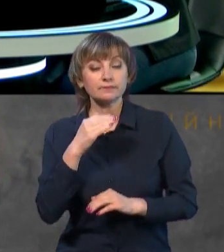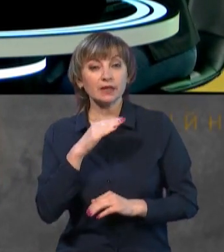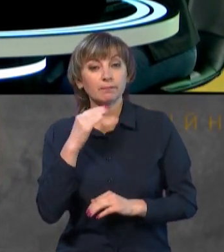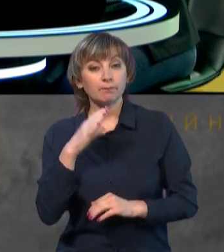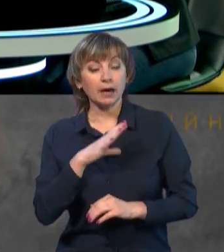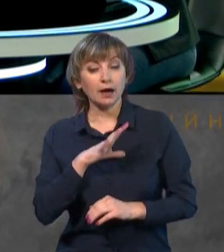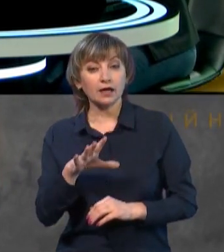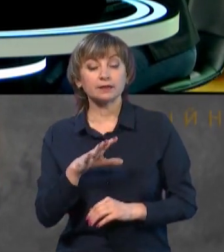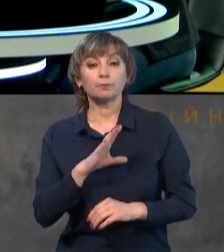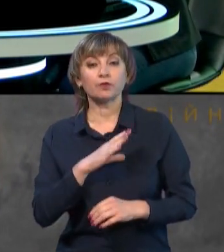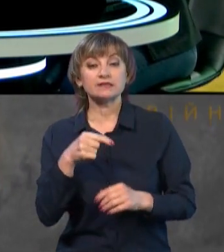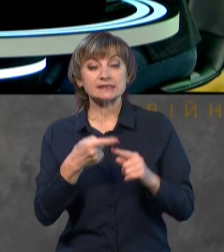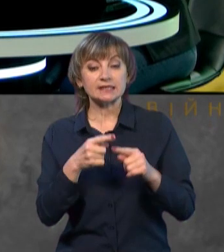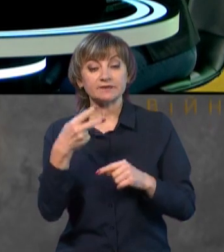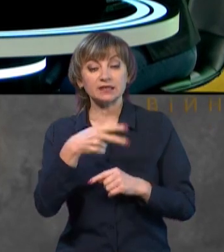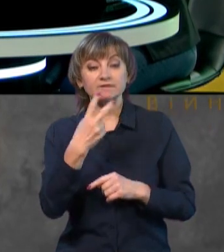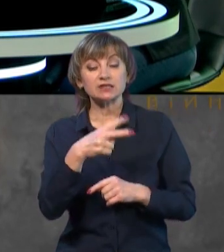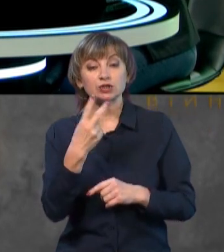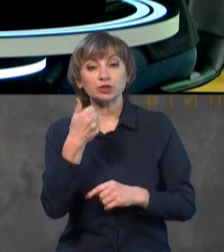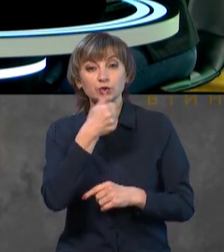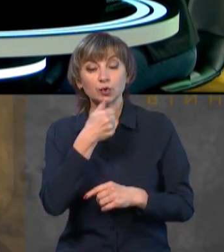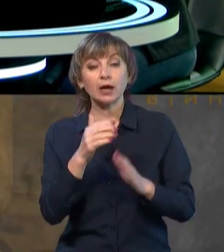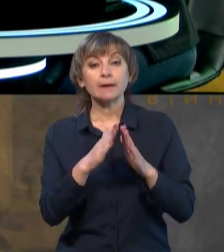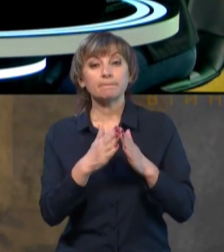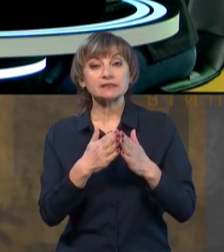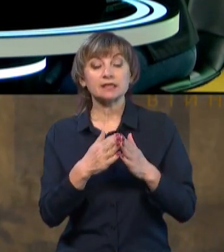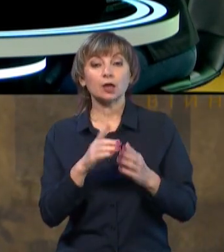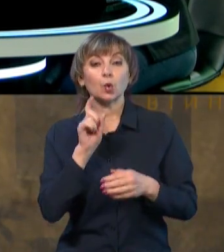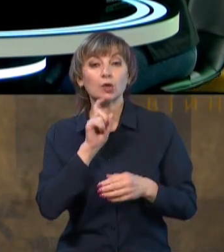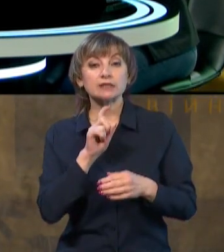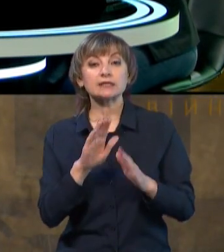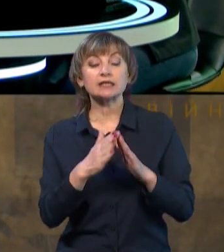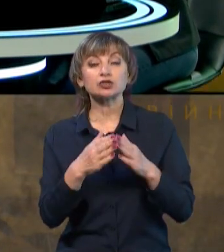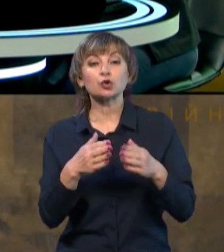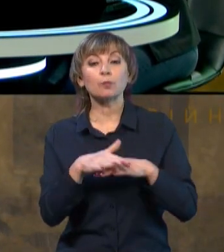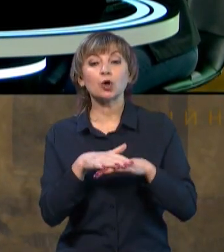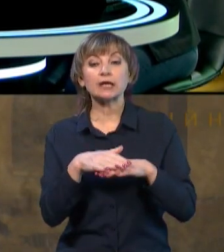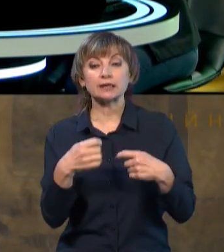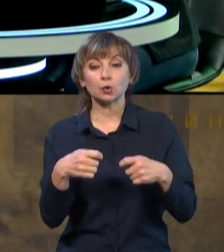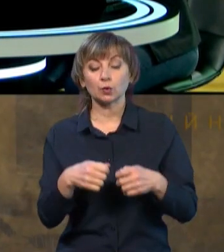цей 2022 рік на бестселери на українському книжковому ринку?